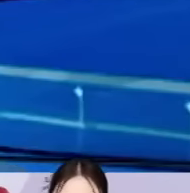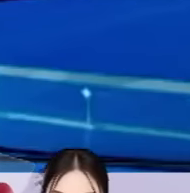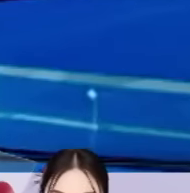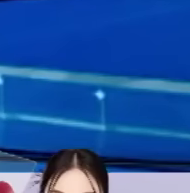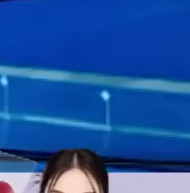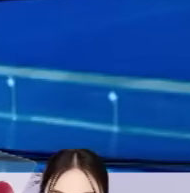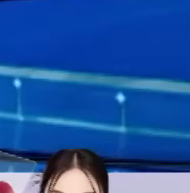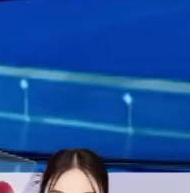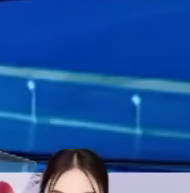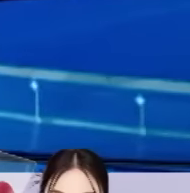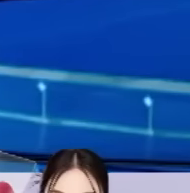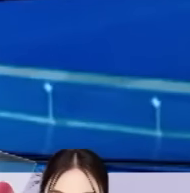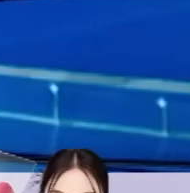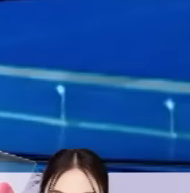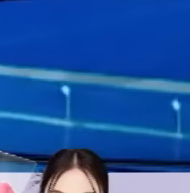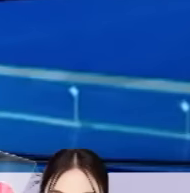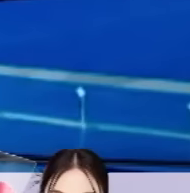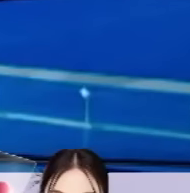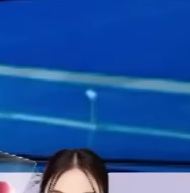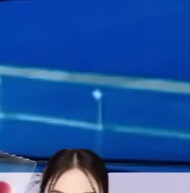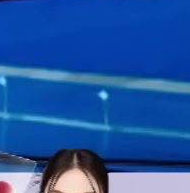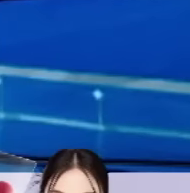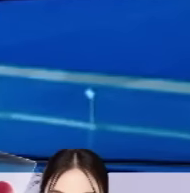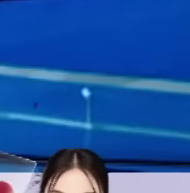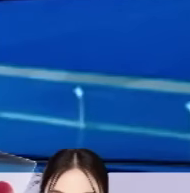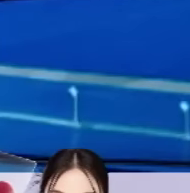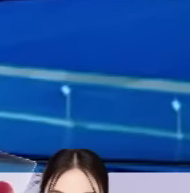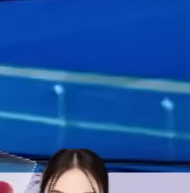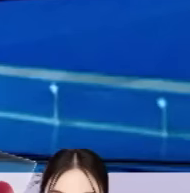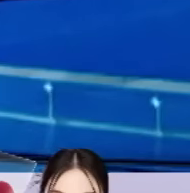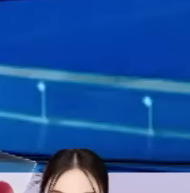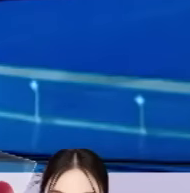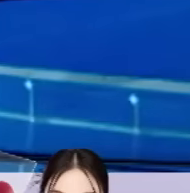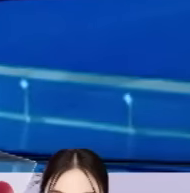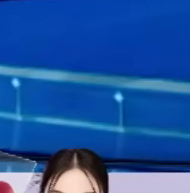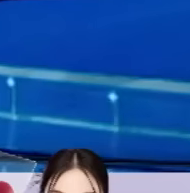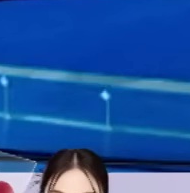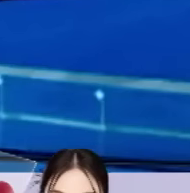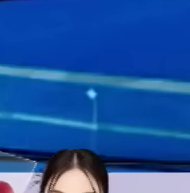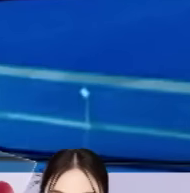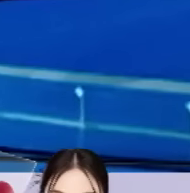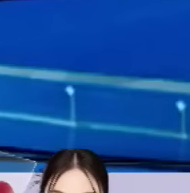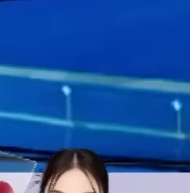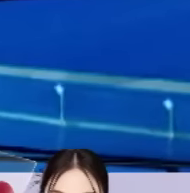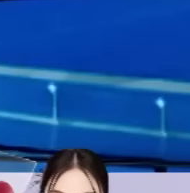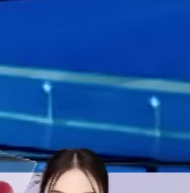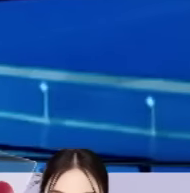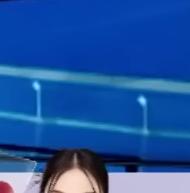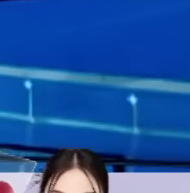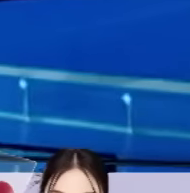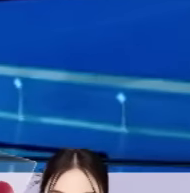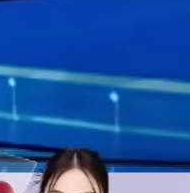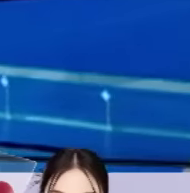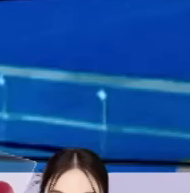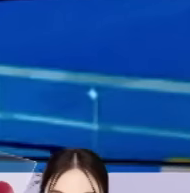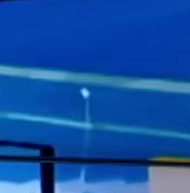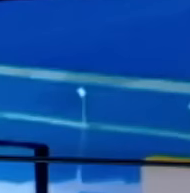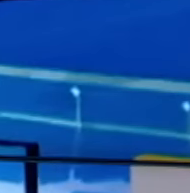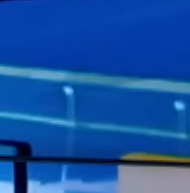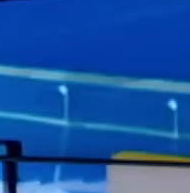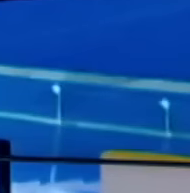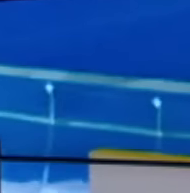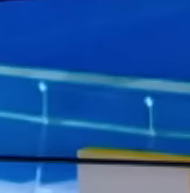3 nelayan hilang dan 71 orang terjebak di bekas dermaga akibat cuaca buruk di Sukabumi, Jawa Barat. Seluruh korban